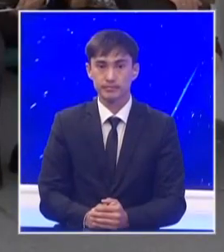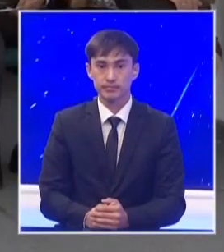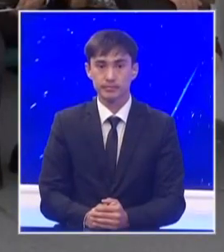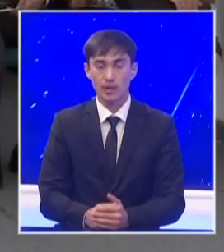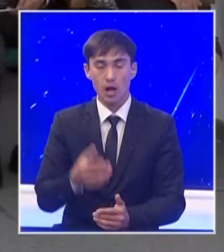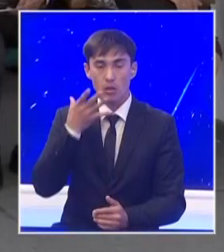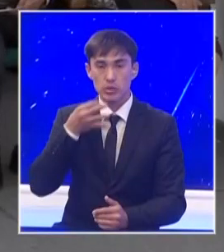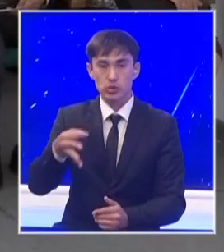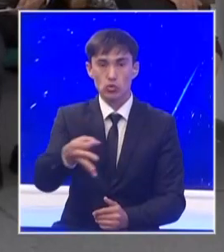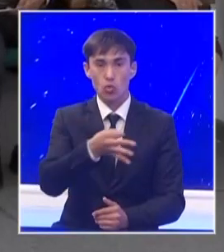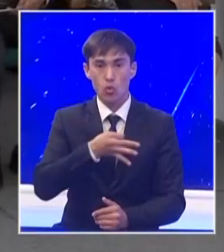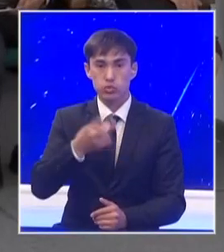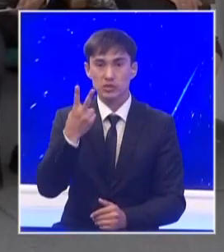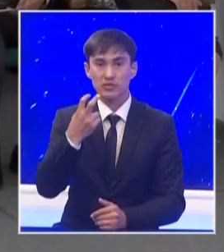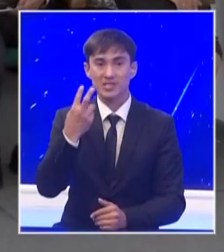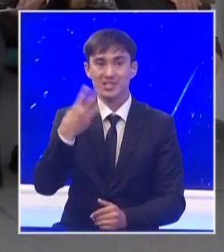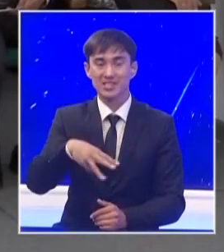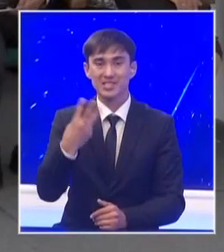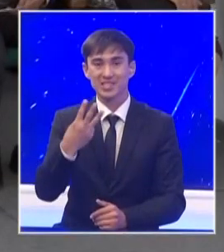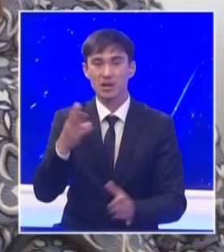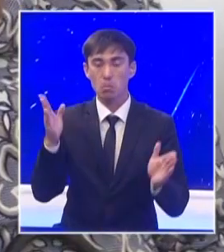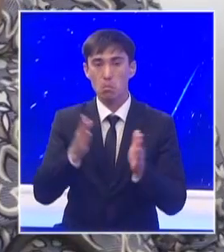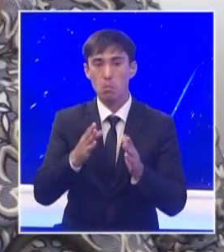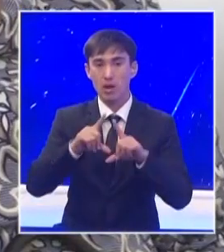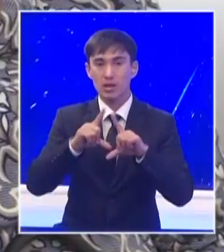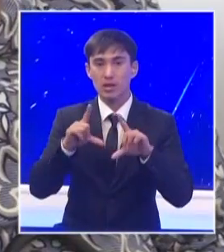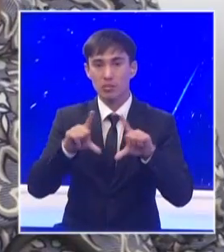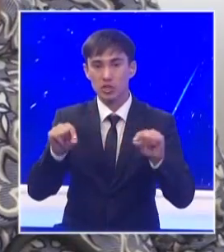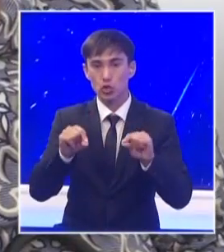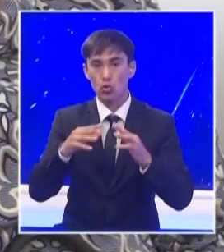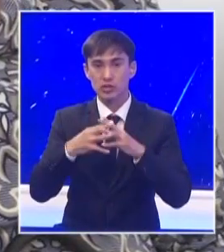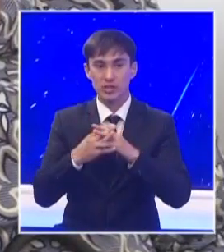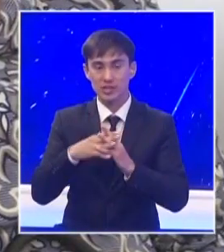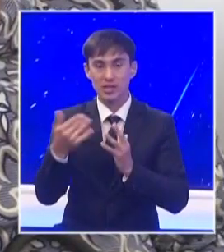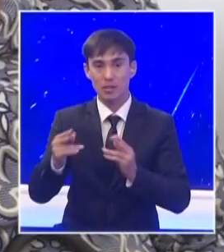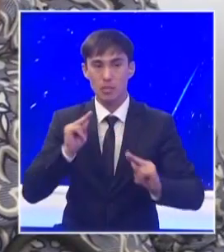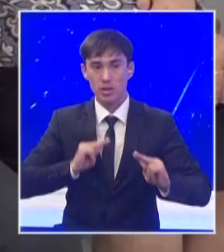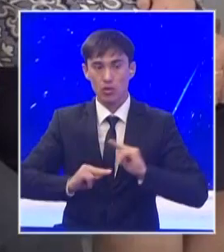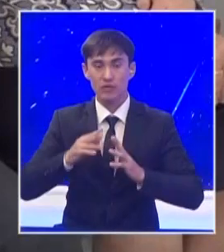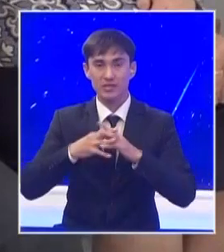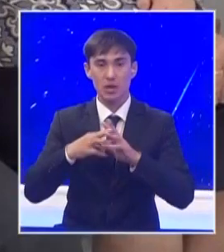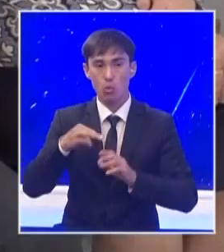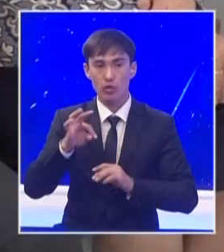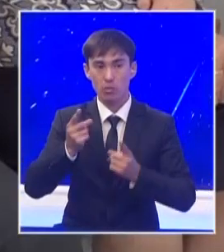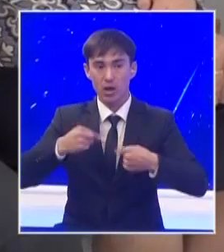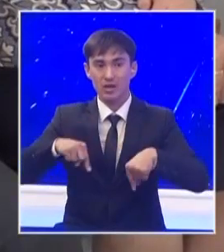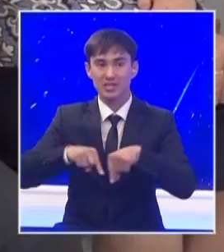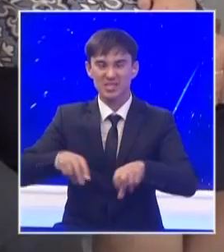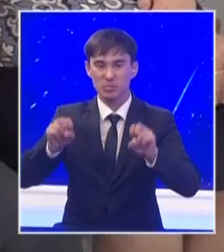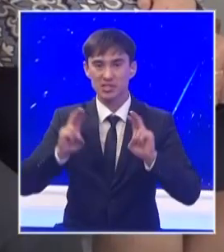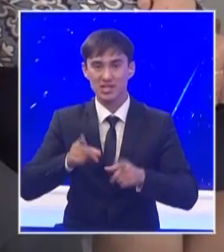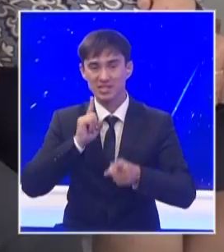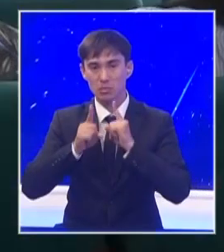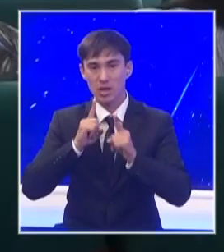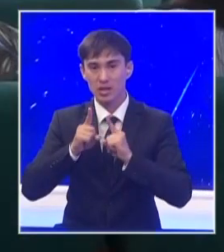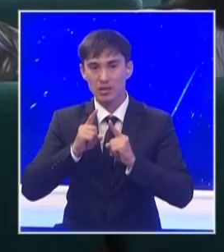В Алматинской области 233 малокомплектных сельских школ. Именно для их педагогов в селе Муйнах был организован специальный семинар